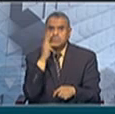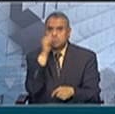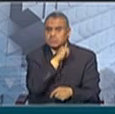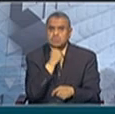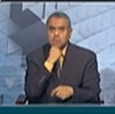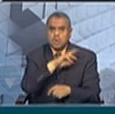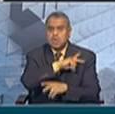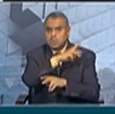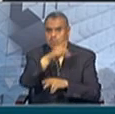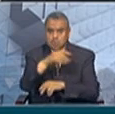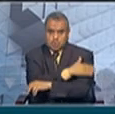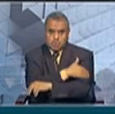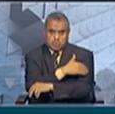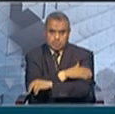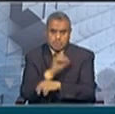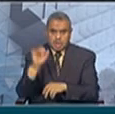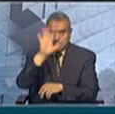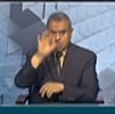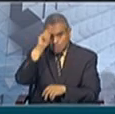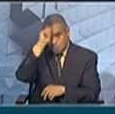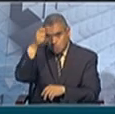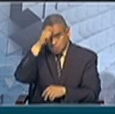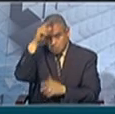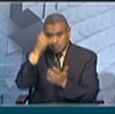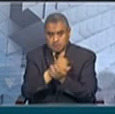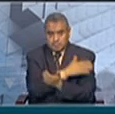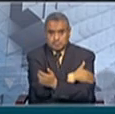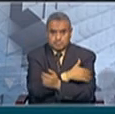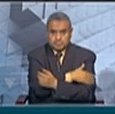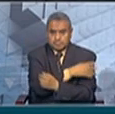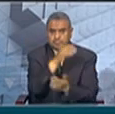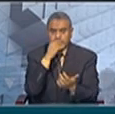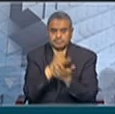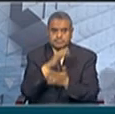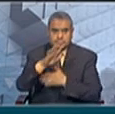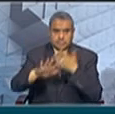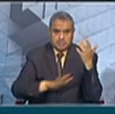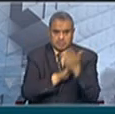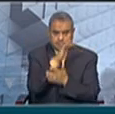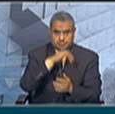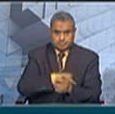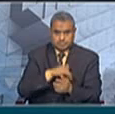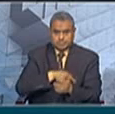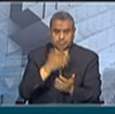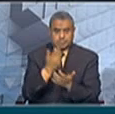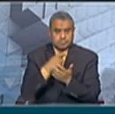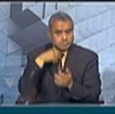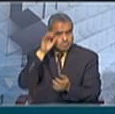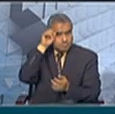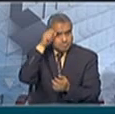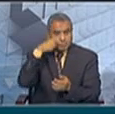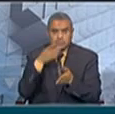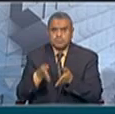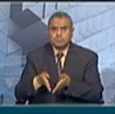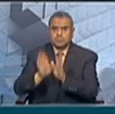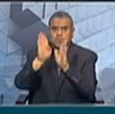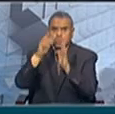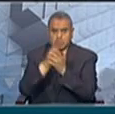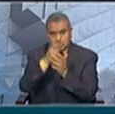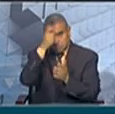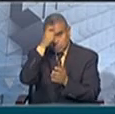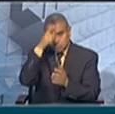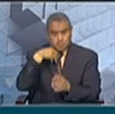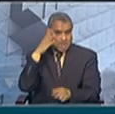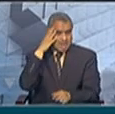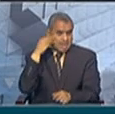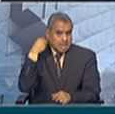في الاتحاد الأوروبي. لقد أوضح الاتحاد الأوروبي بما لا يضع مجالا للشك أن التصرفات أحادية الجانب لن تترك